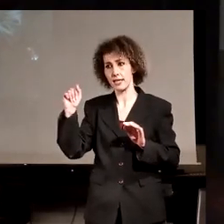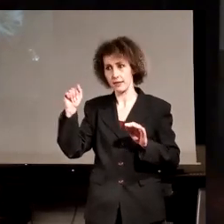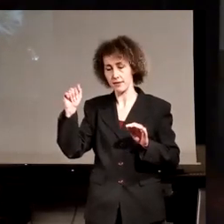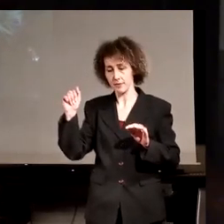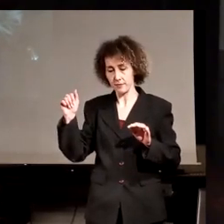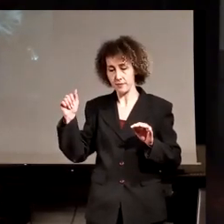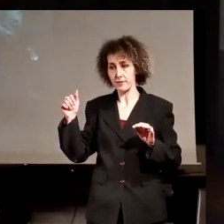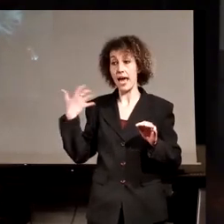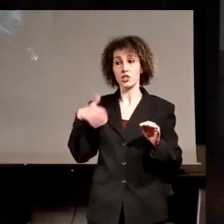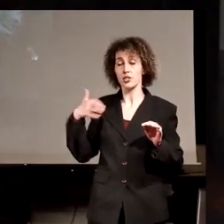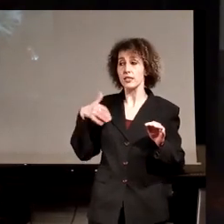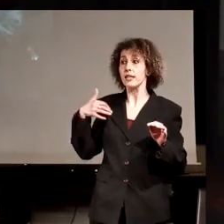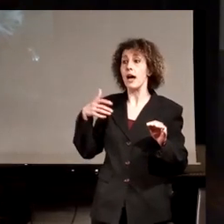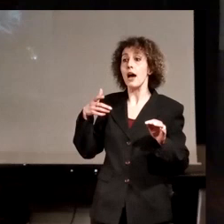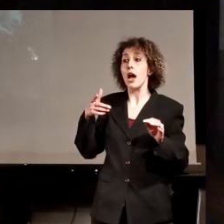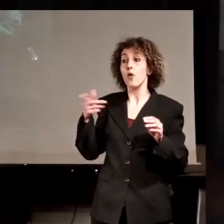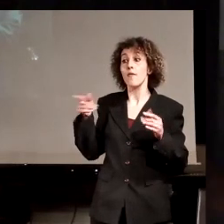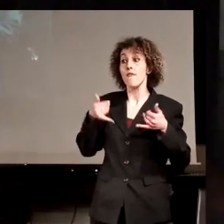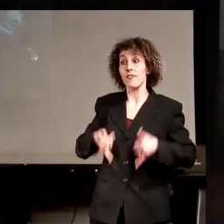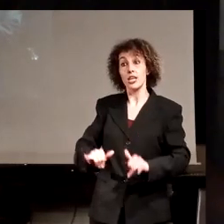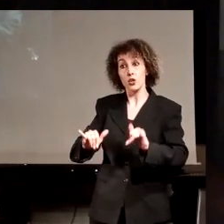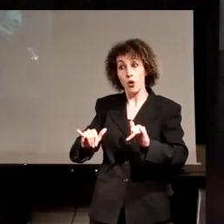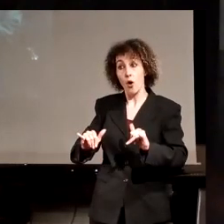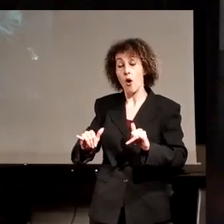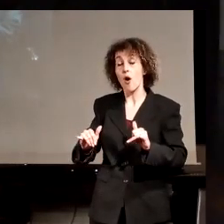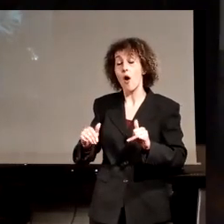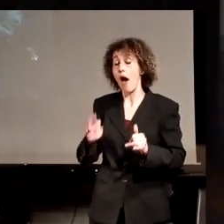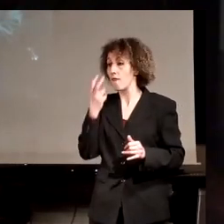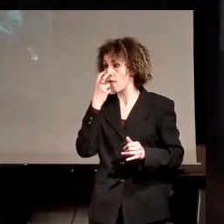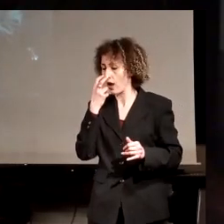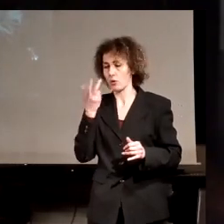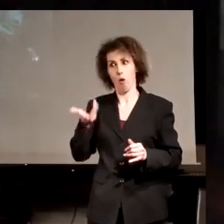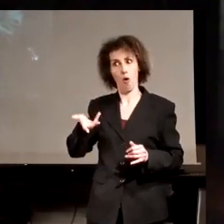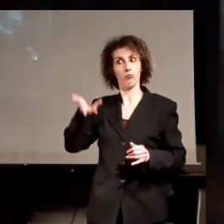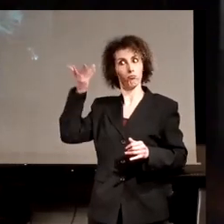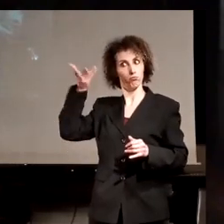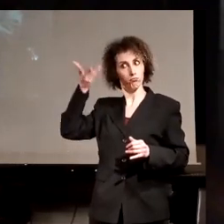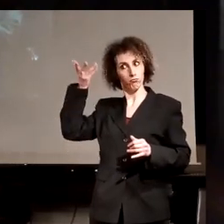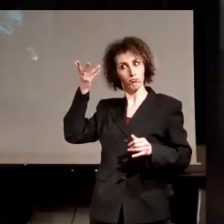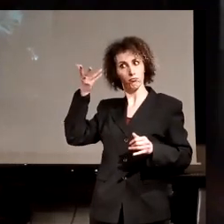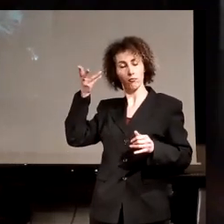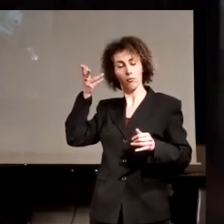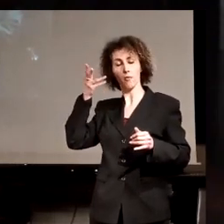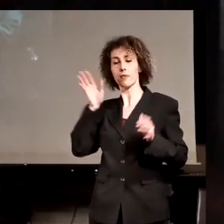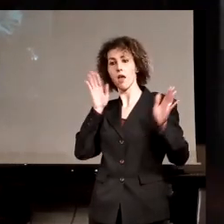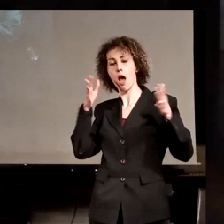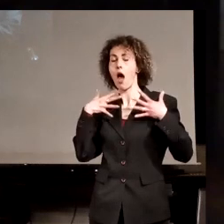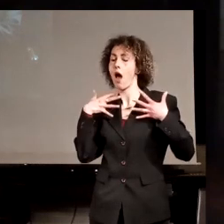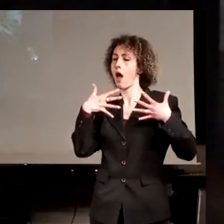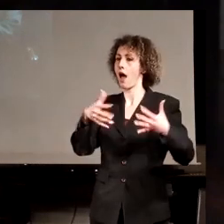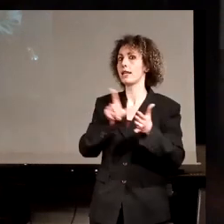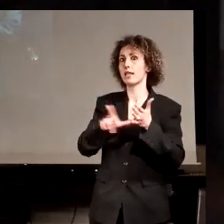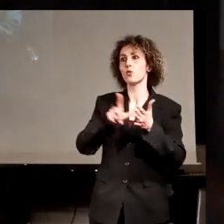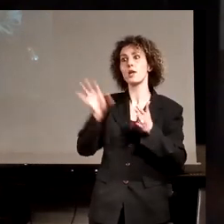figlio di un avvocato colto amante della letteratura inglese aveva questa grande biblioteca